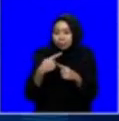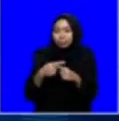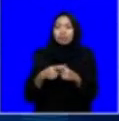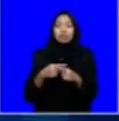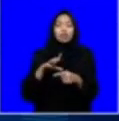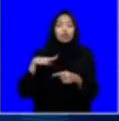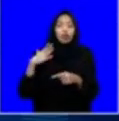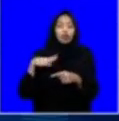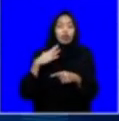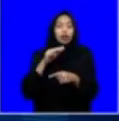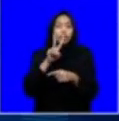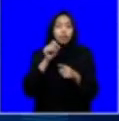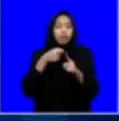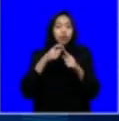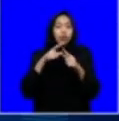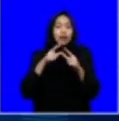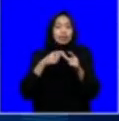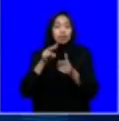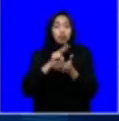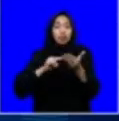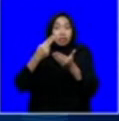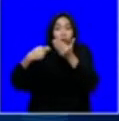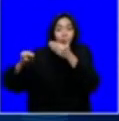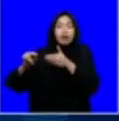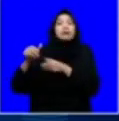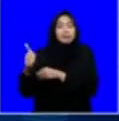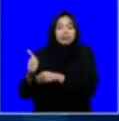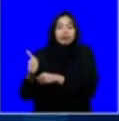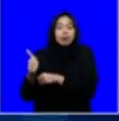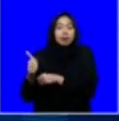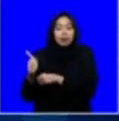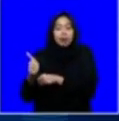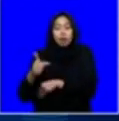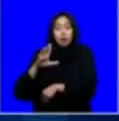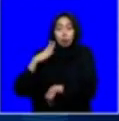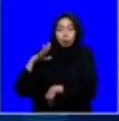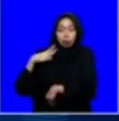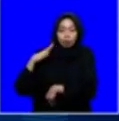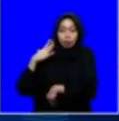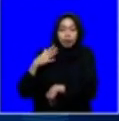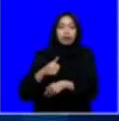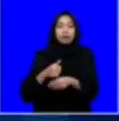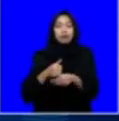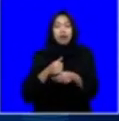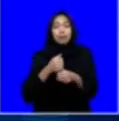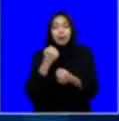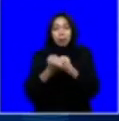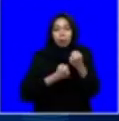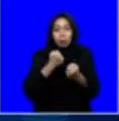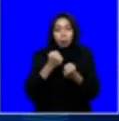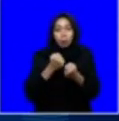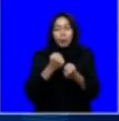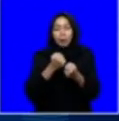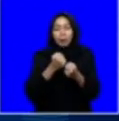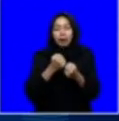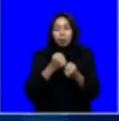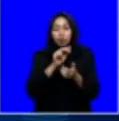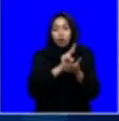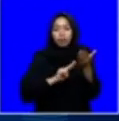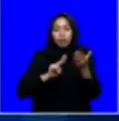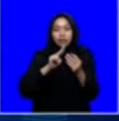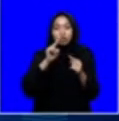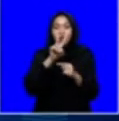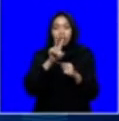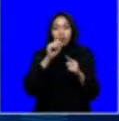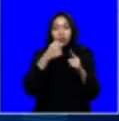vokasi di luar kampus. Jadi dosen-dosen di perguruan tinggi vokasi, kami juga akan